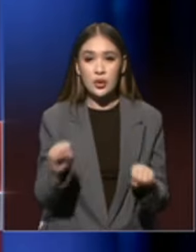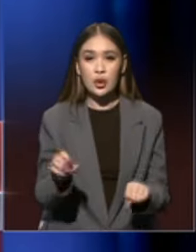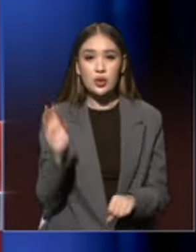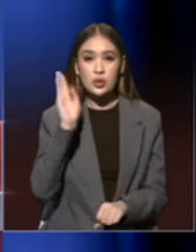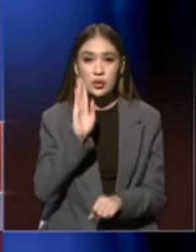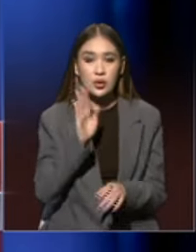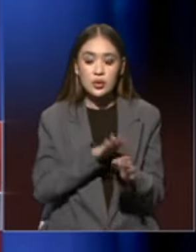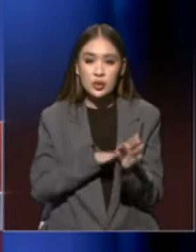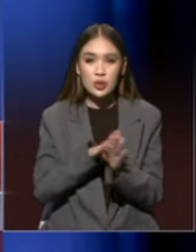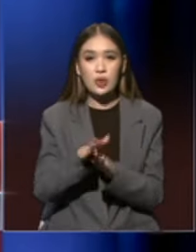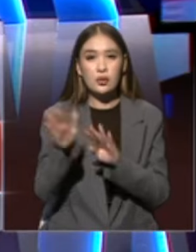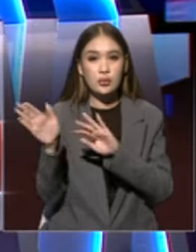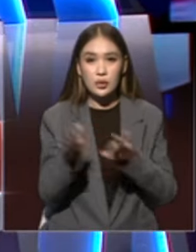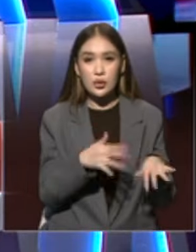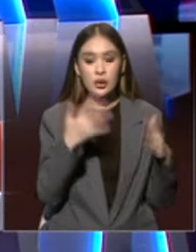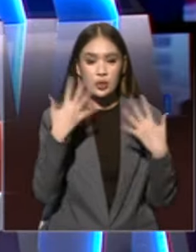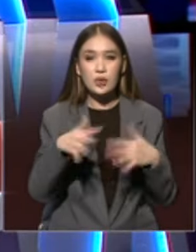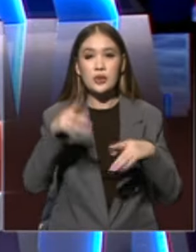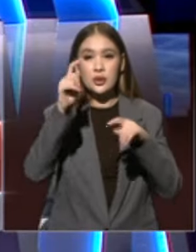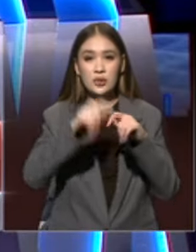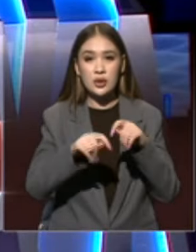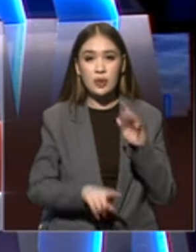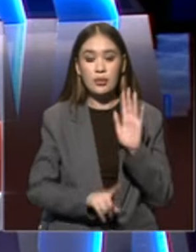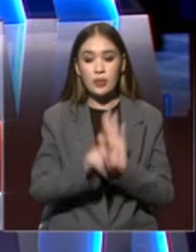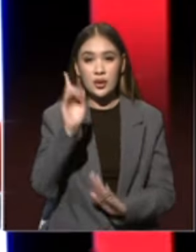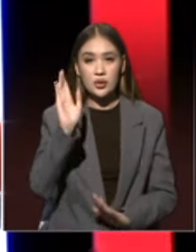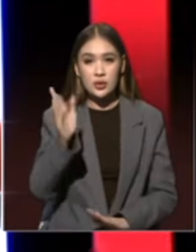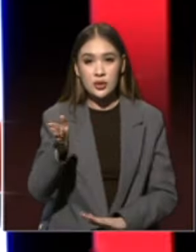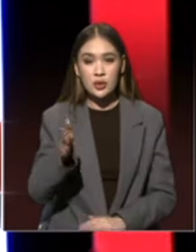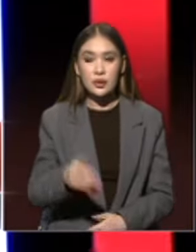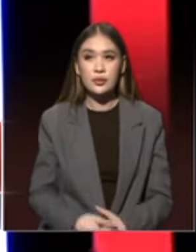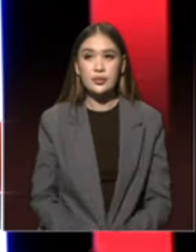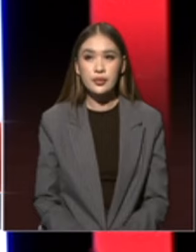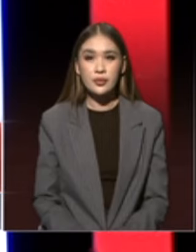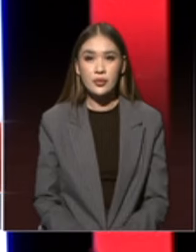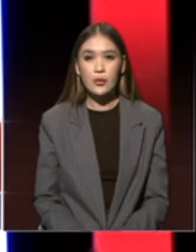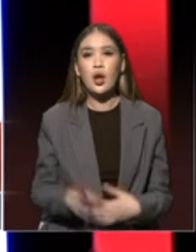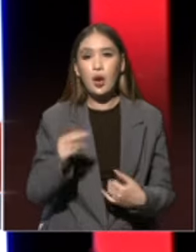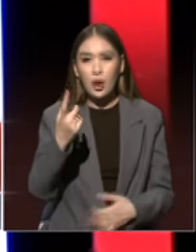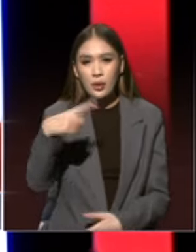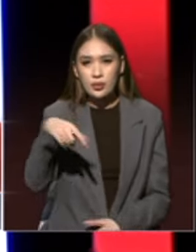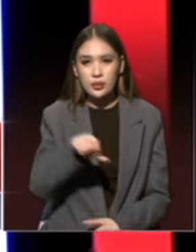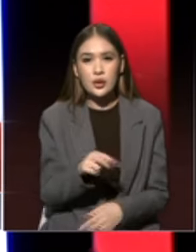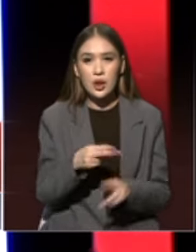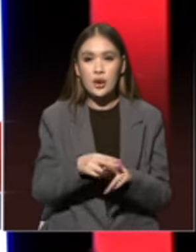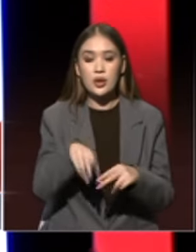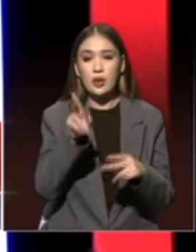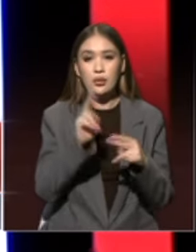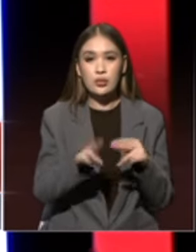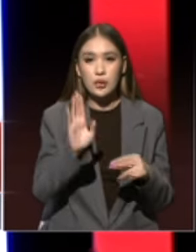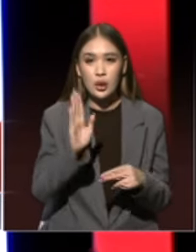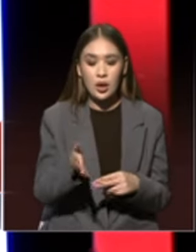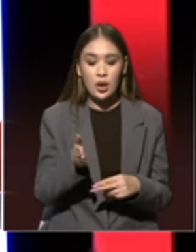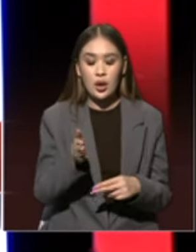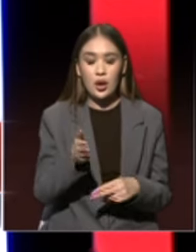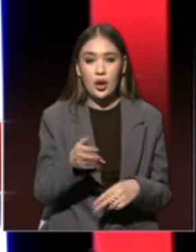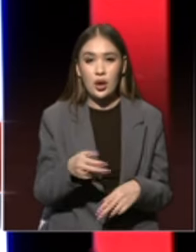толығымен кету керек, содан кейін жасайды тексеруді. Онда аптаның соңына дейін қалай бітіресіздер? Су мысалға әлі кеткен жоқ. Белуардан келіп тұр